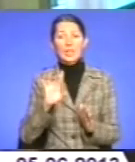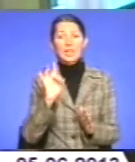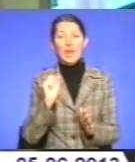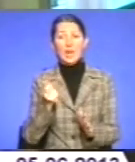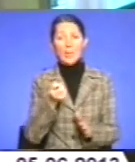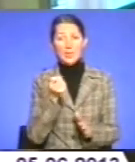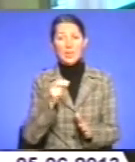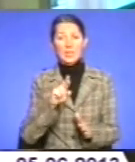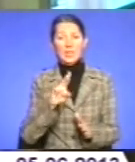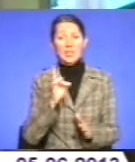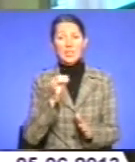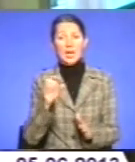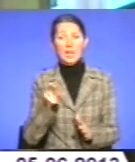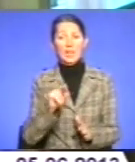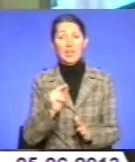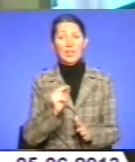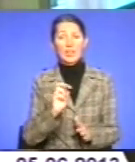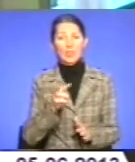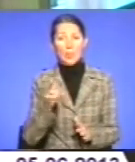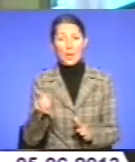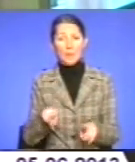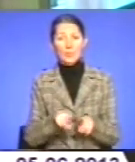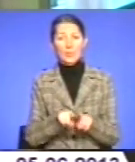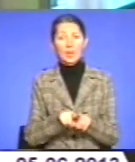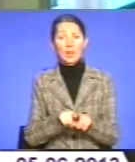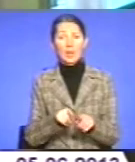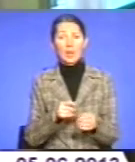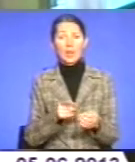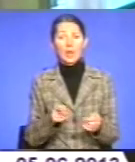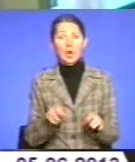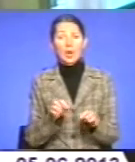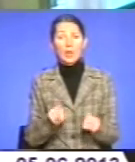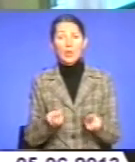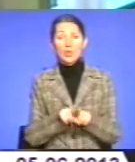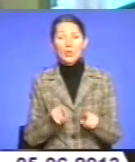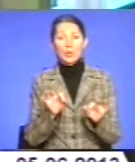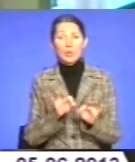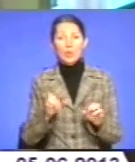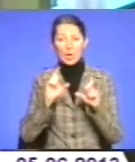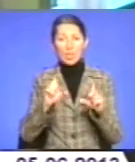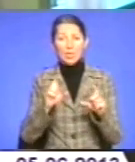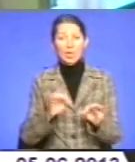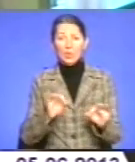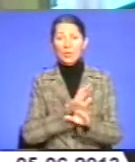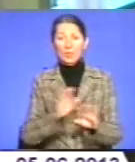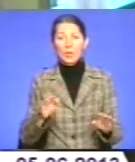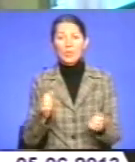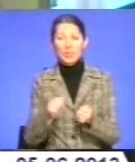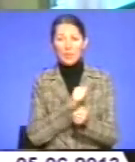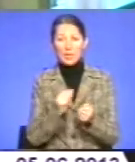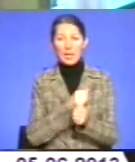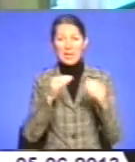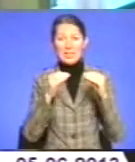і такою кіркою, яка ніколи в нас не була твердою до 10 сантиметрів, не дозволила нам досіяти